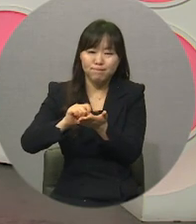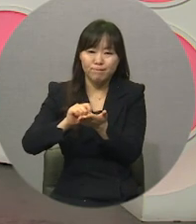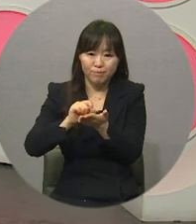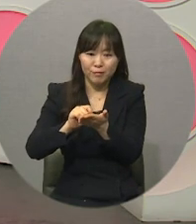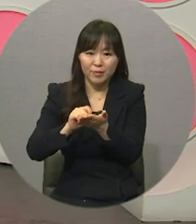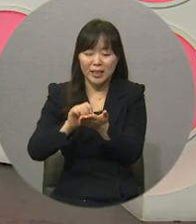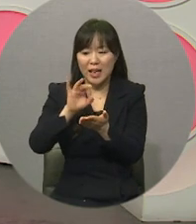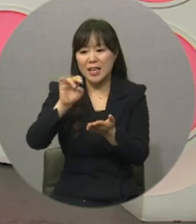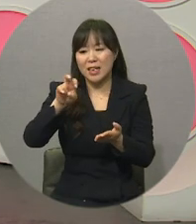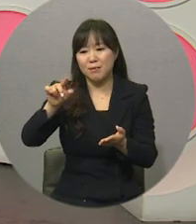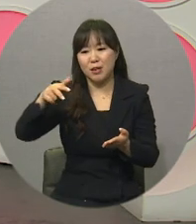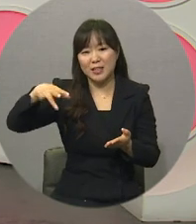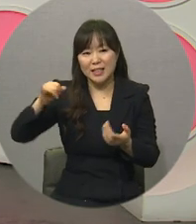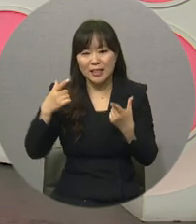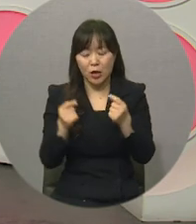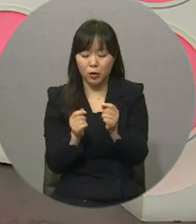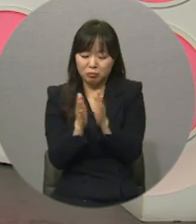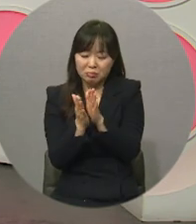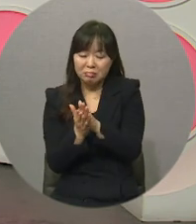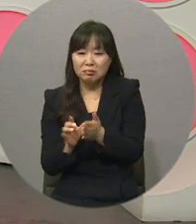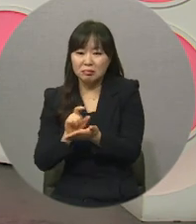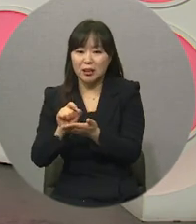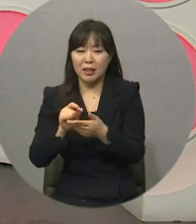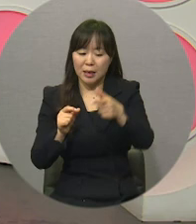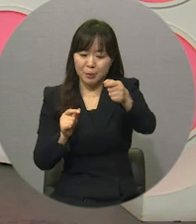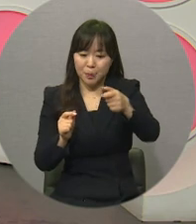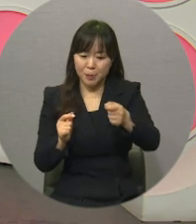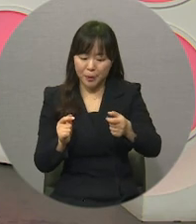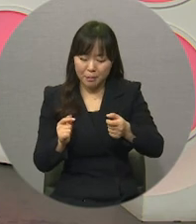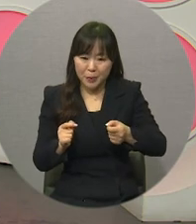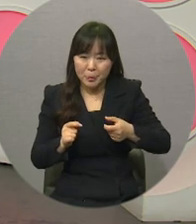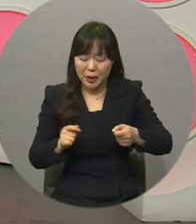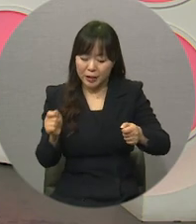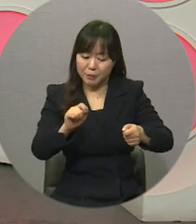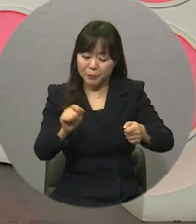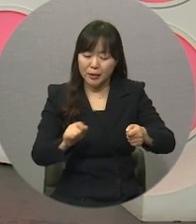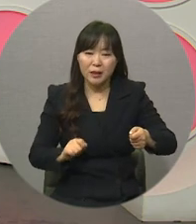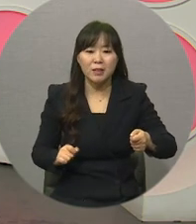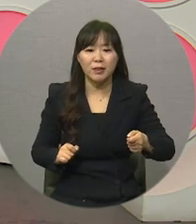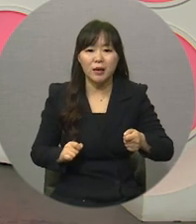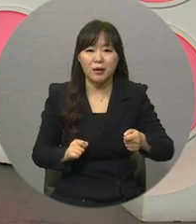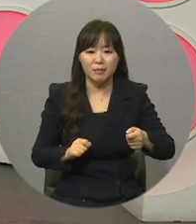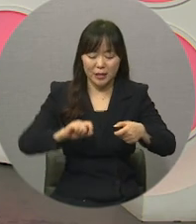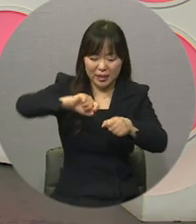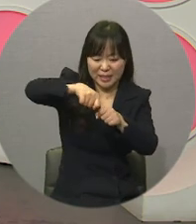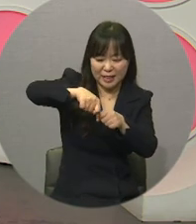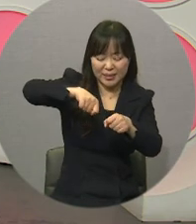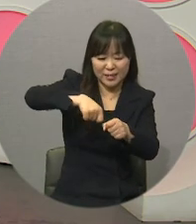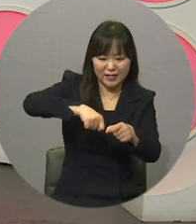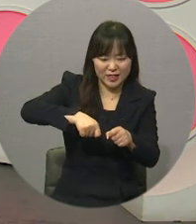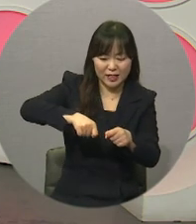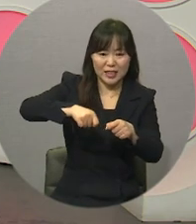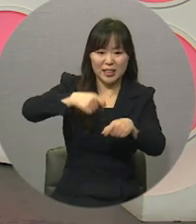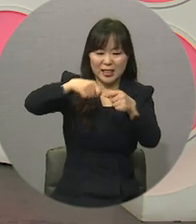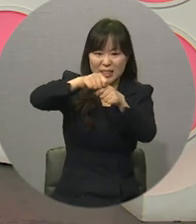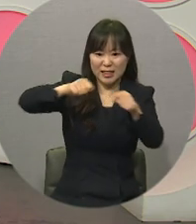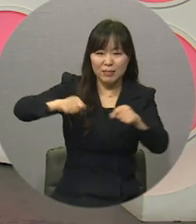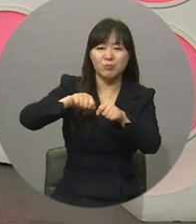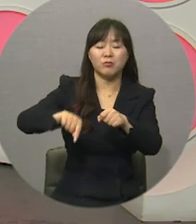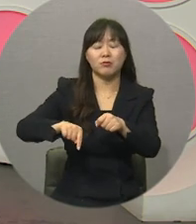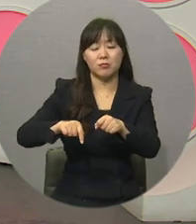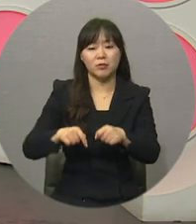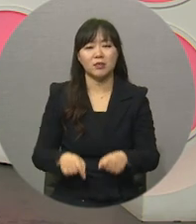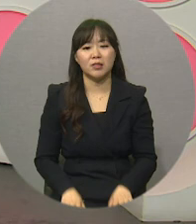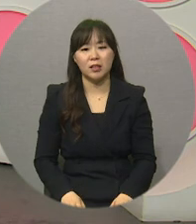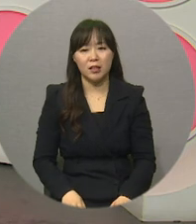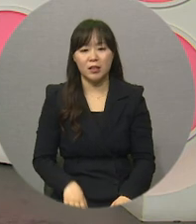이제 이면지처럼 이렇게 붙여갖고, 호치키스 그렇죠, 박아가지고, 옛날엔 아니면 이제 그랬잖아요. 송곳으로 뚫어가지고, 이제 거기다가 그렇죠, 이렇게, 그렇죠. 그래서 그거를